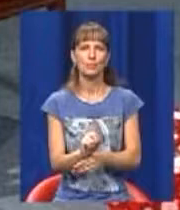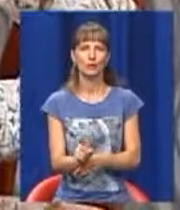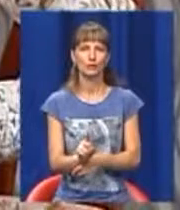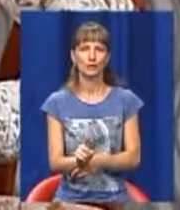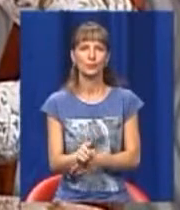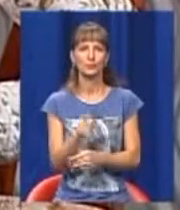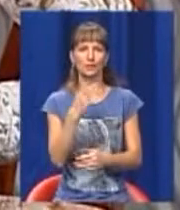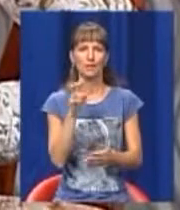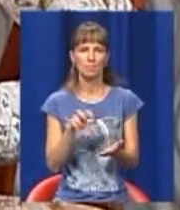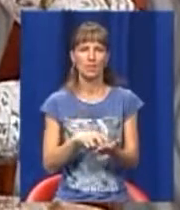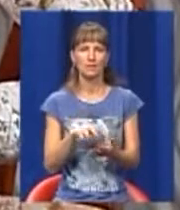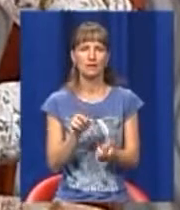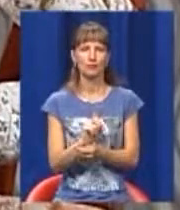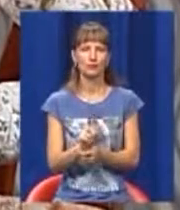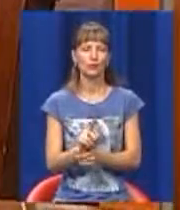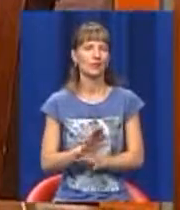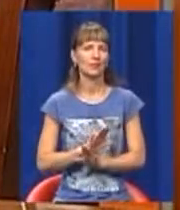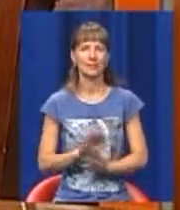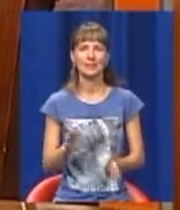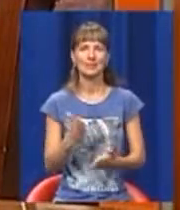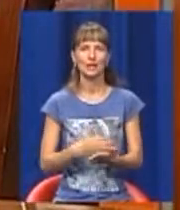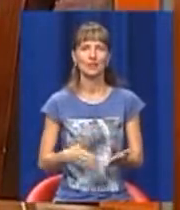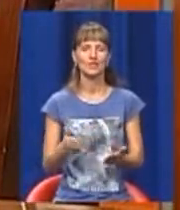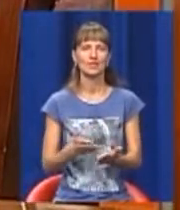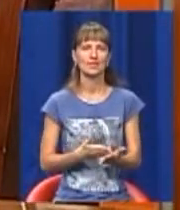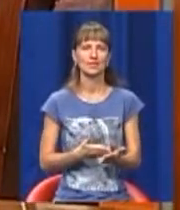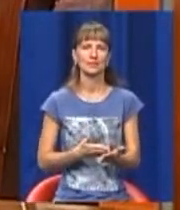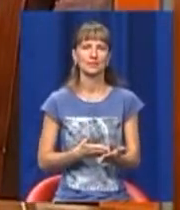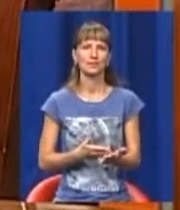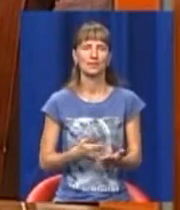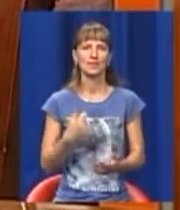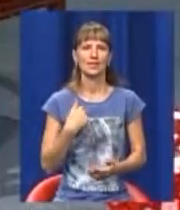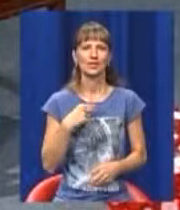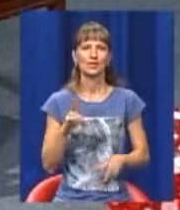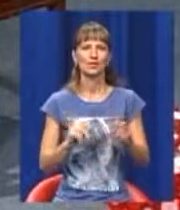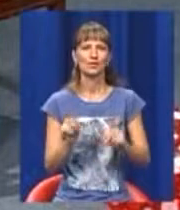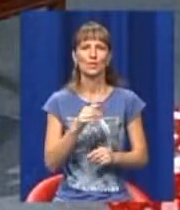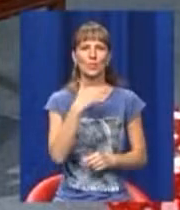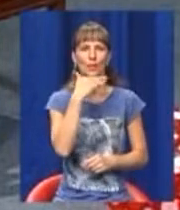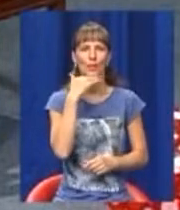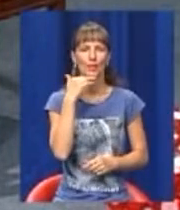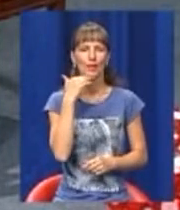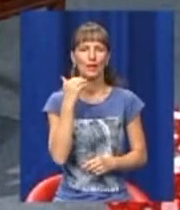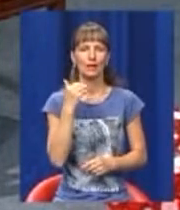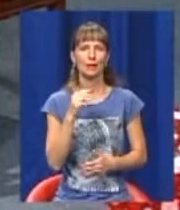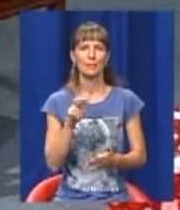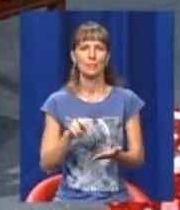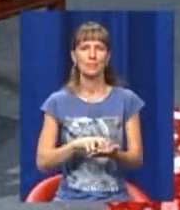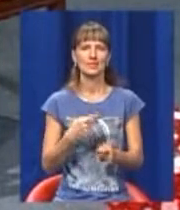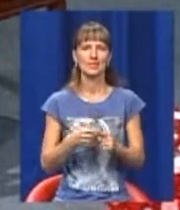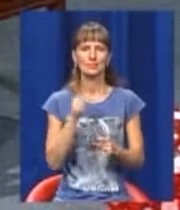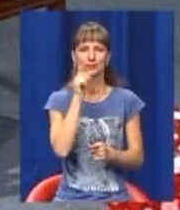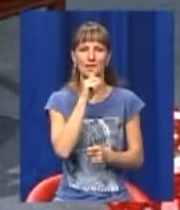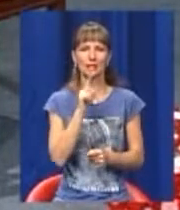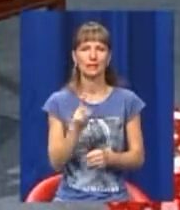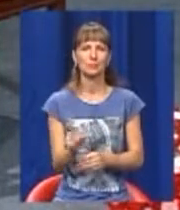боїшся мишей? Ні. Ні, не боїшся зовсім? Зовсім. А я чомусь вважала, що багато хто боїться саме цих маленьких пацюків.